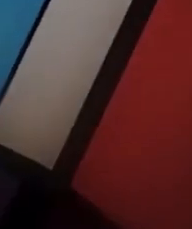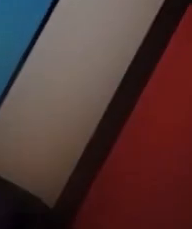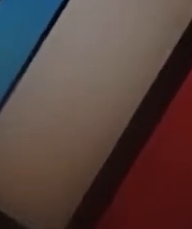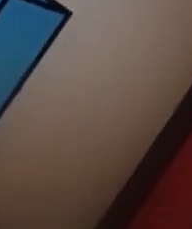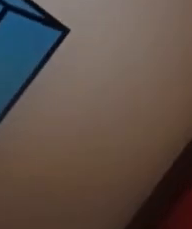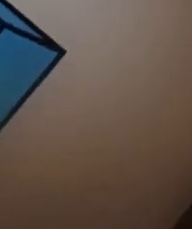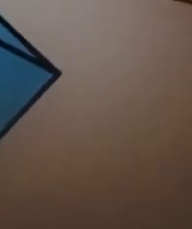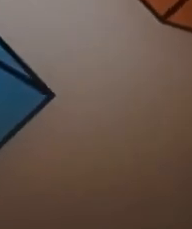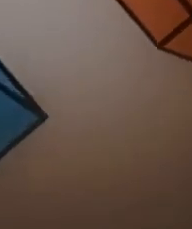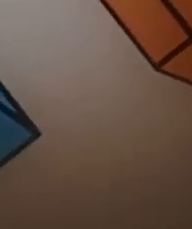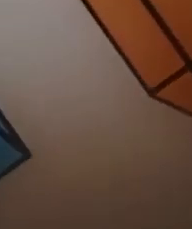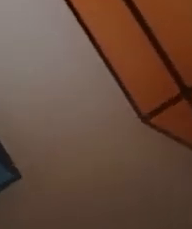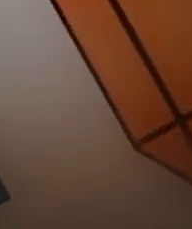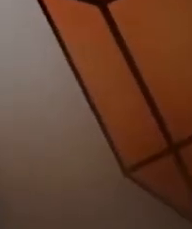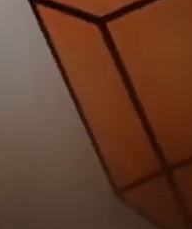Hai harimau